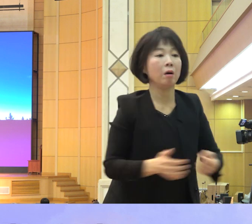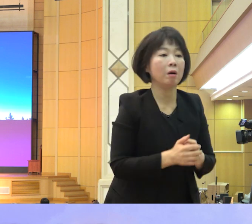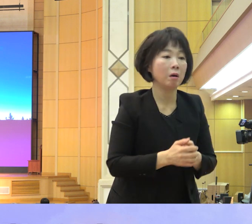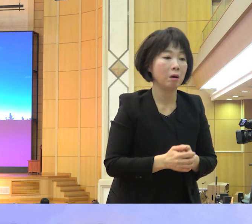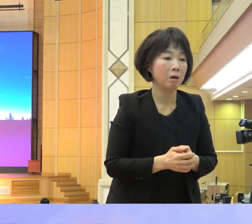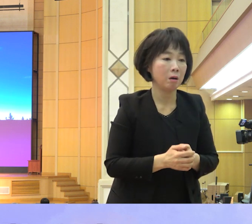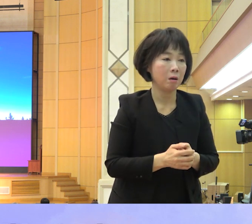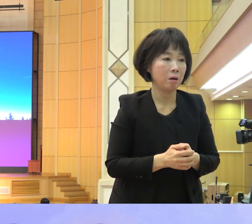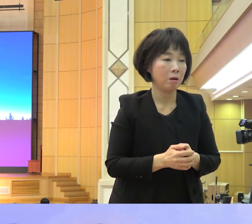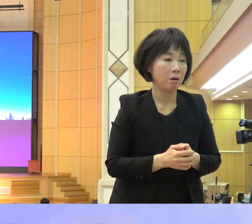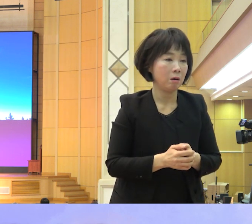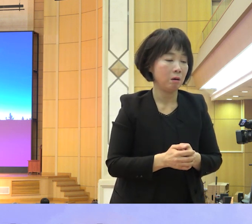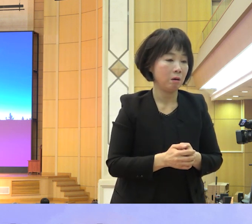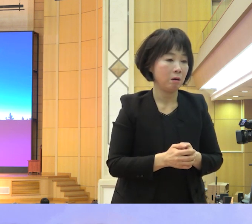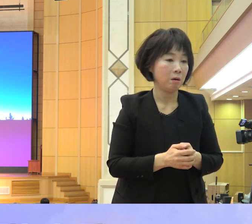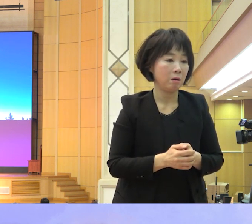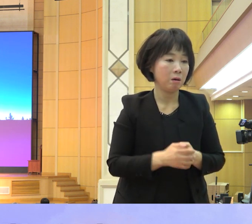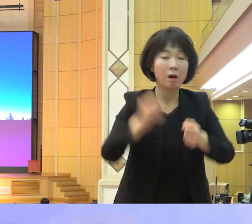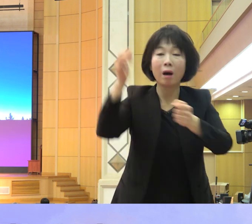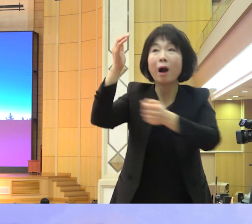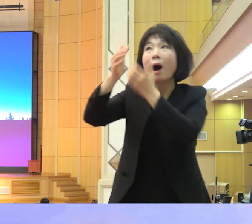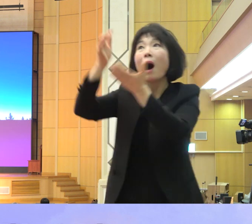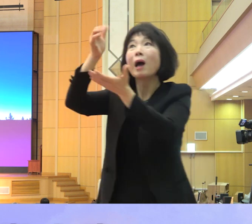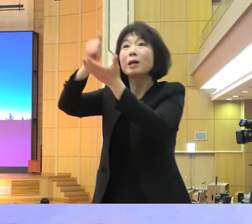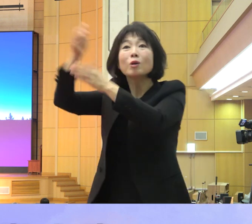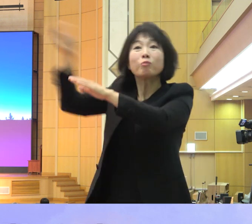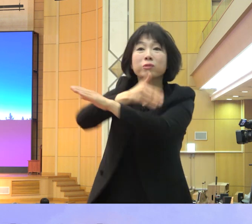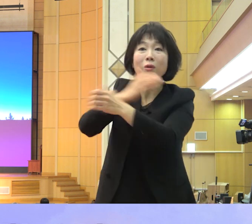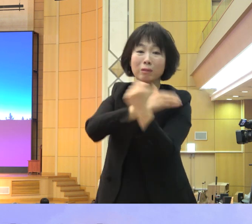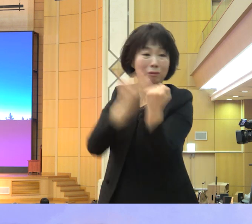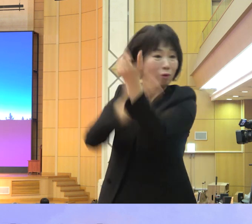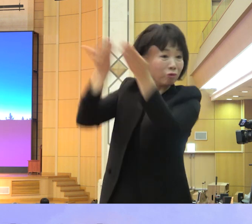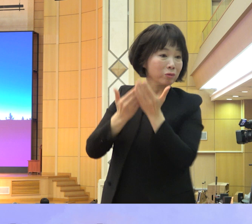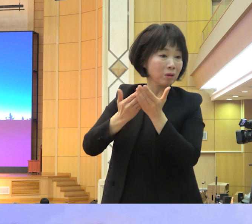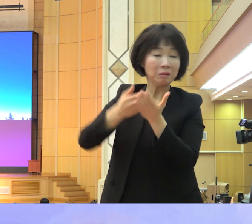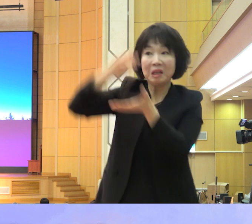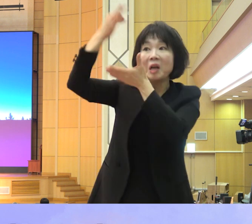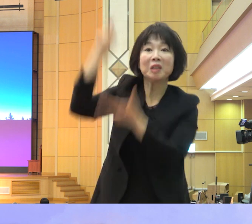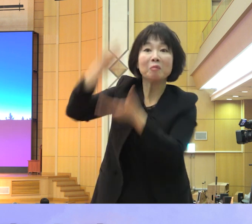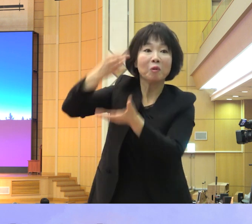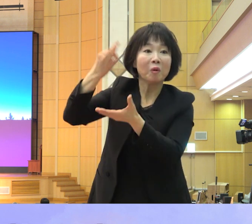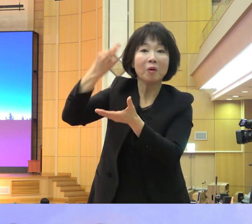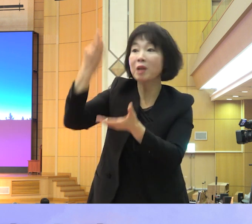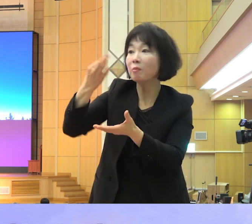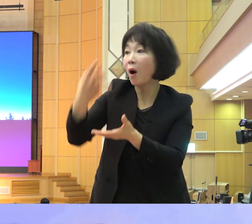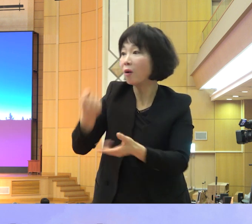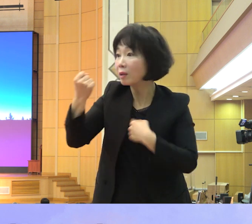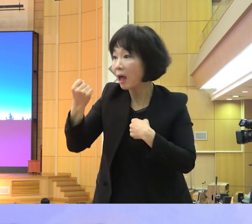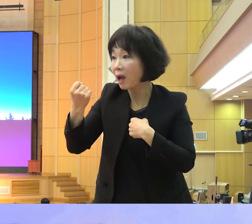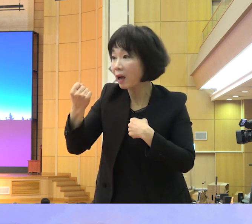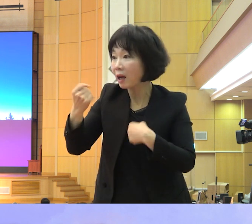나타나면 기적의 역사가 나타나는 것입니다. 주님으로부터 그런 능력이 오는 거예요. 재물 얻을 능력이 오든지,